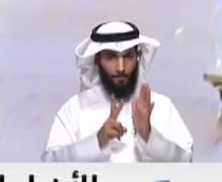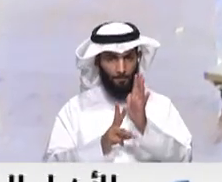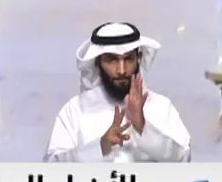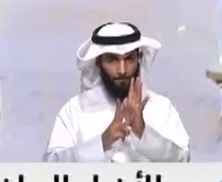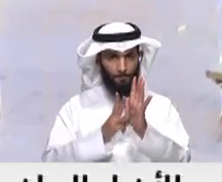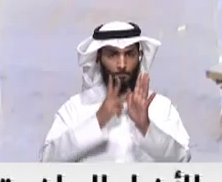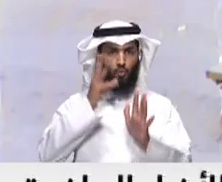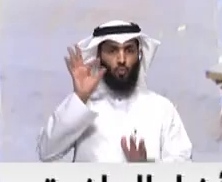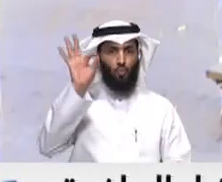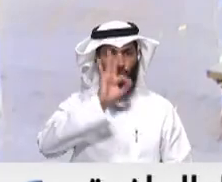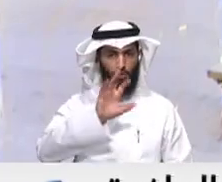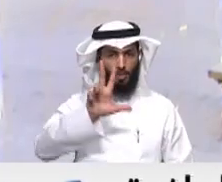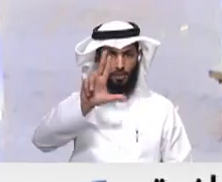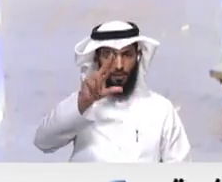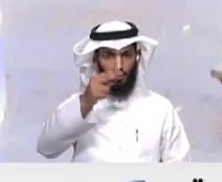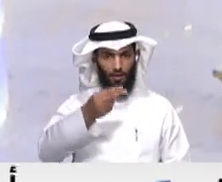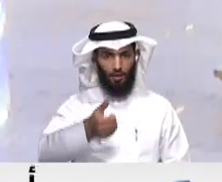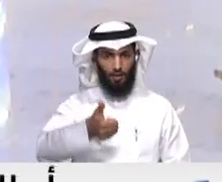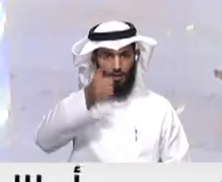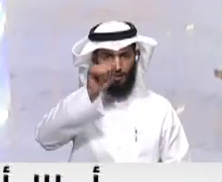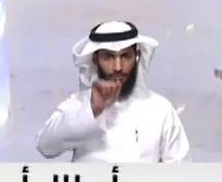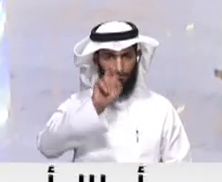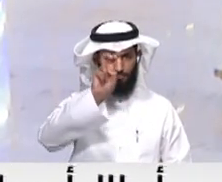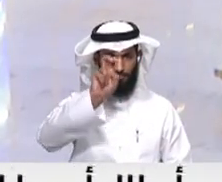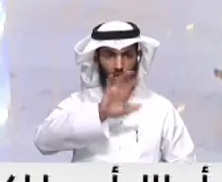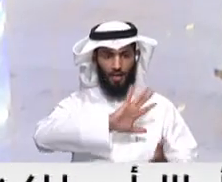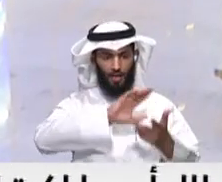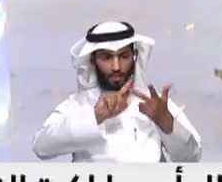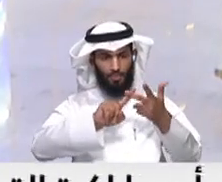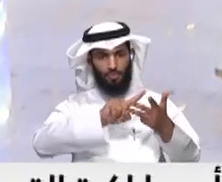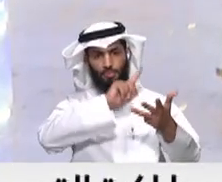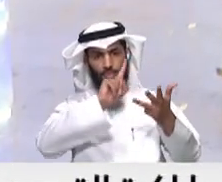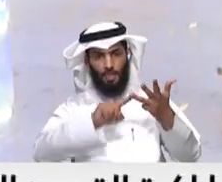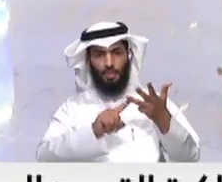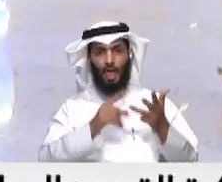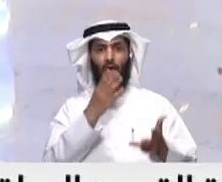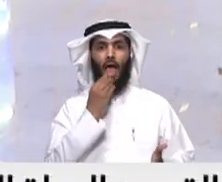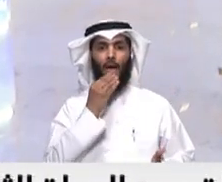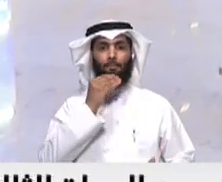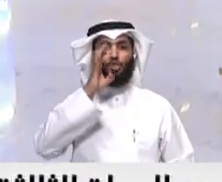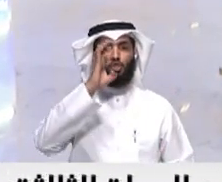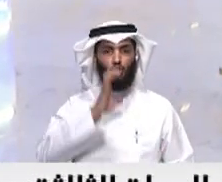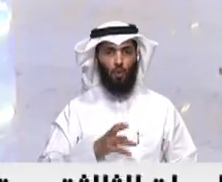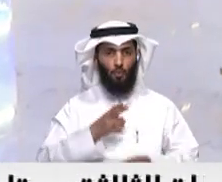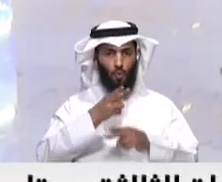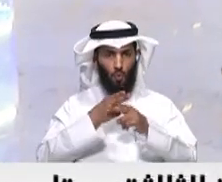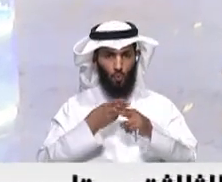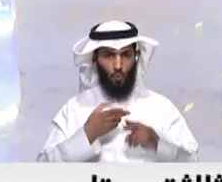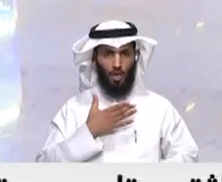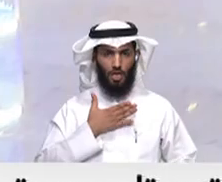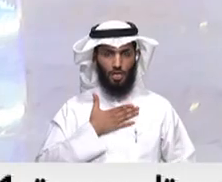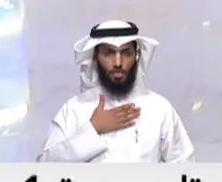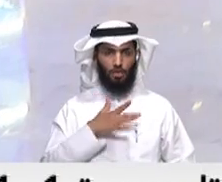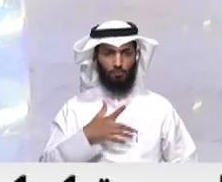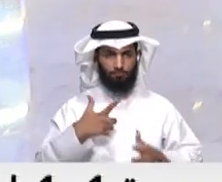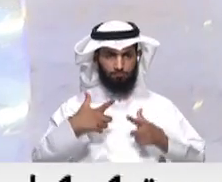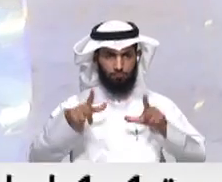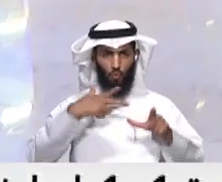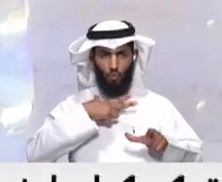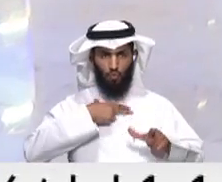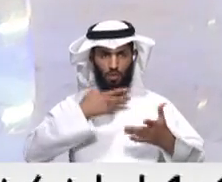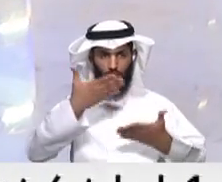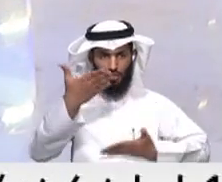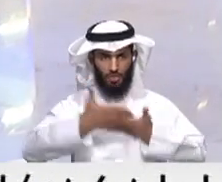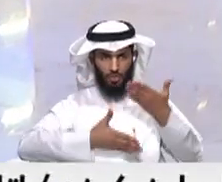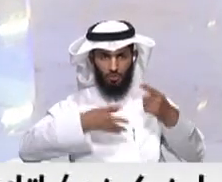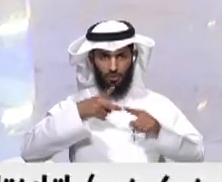المول العاصمه وراح ننتقل بعدها الى محافظه الاحمدي احب انوه ان احنا وزاره التجاره والصناعه